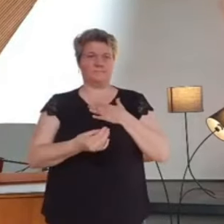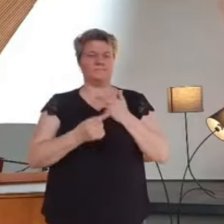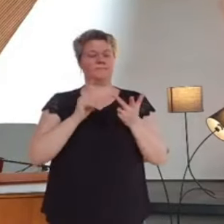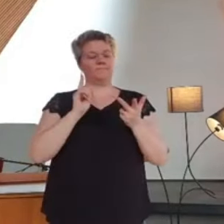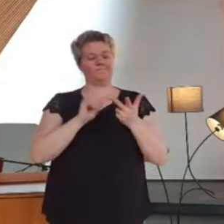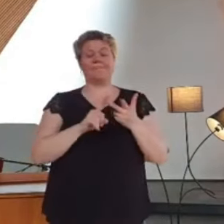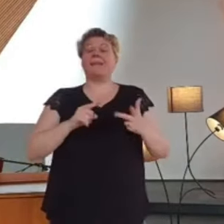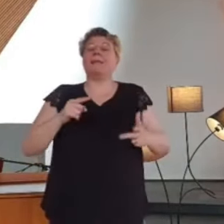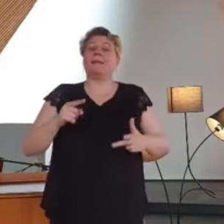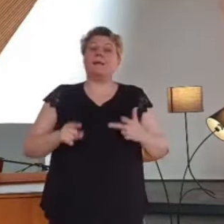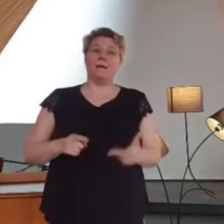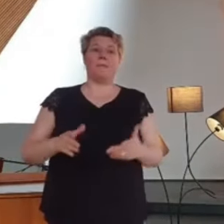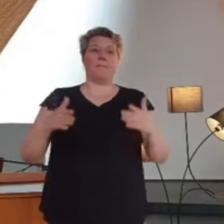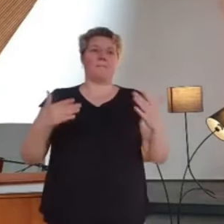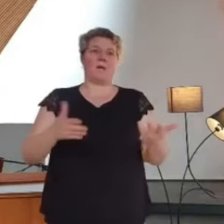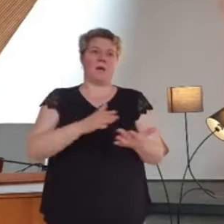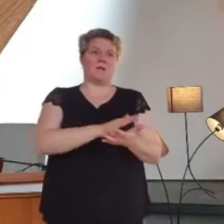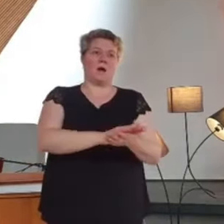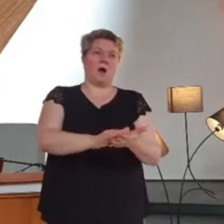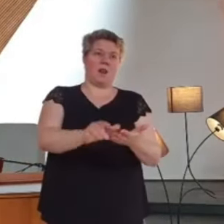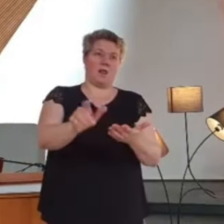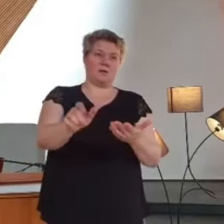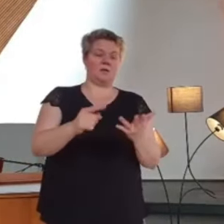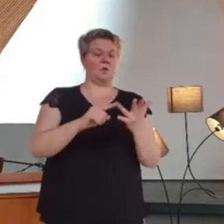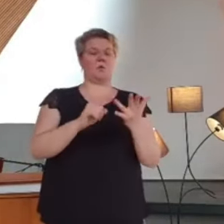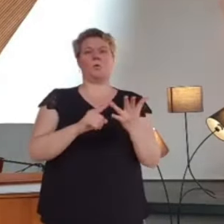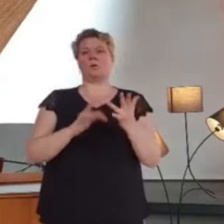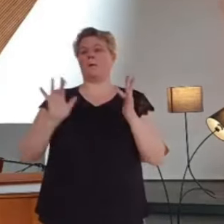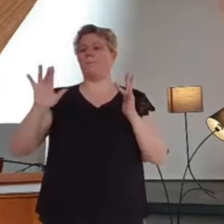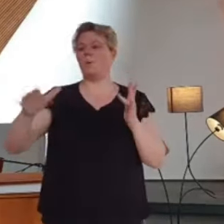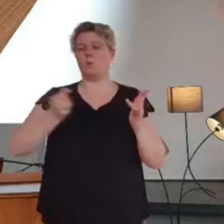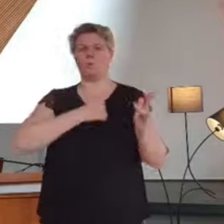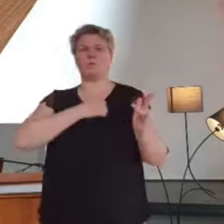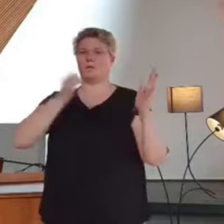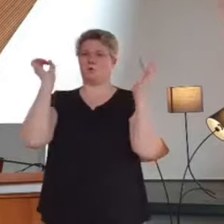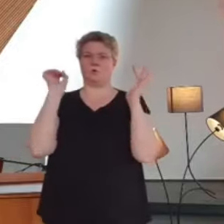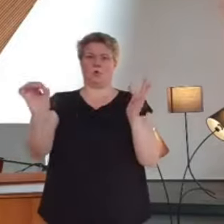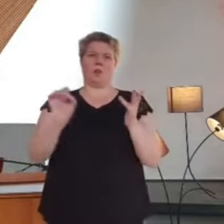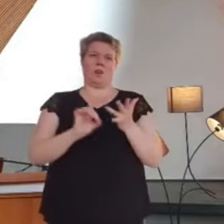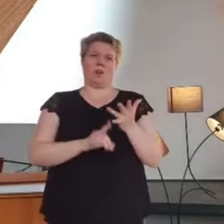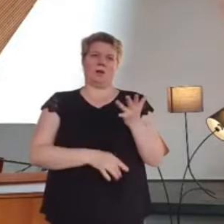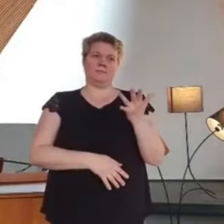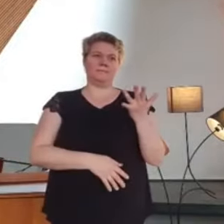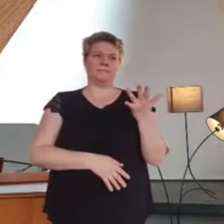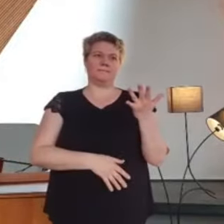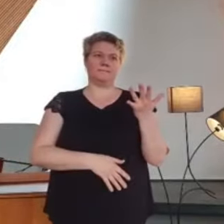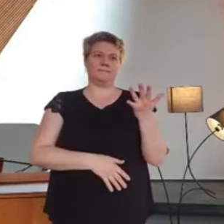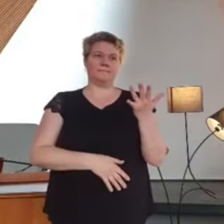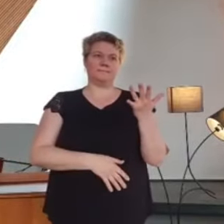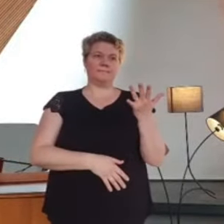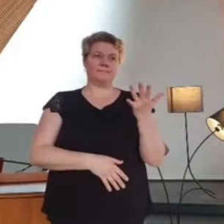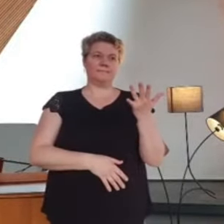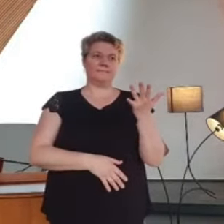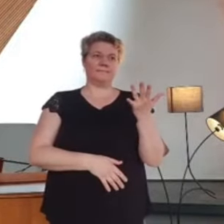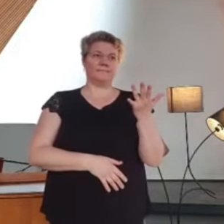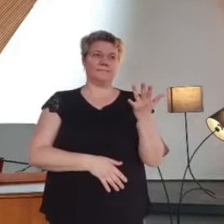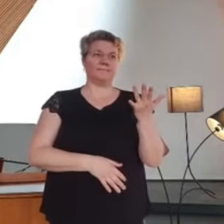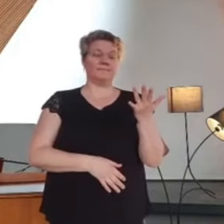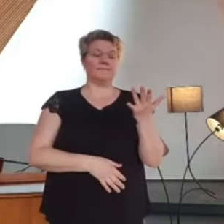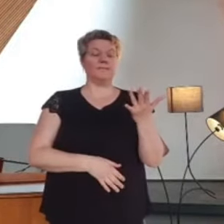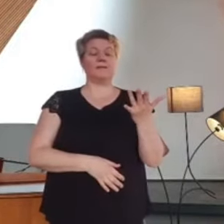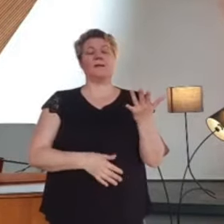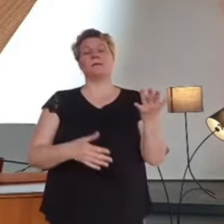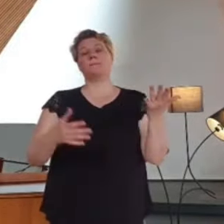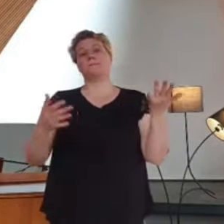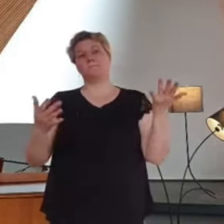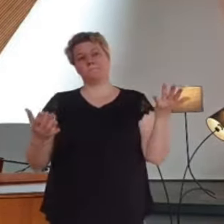Heilungsbereitschaft. Und keine Berührungsängste. Und ich glaube, dass in beiden